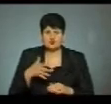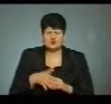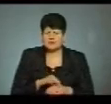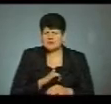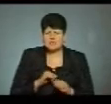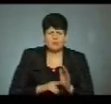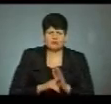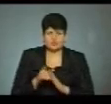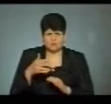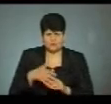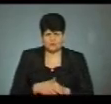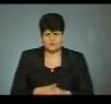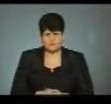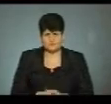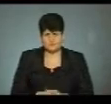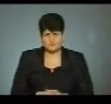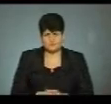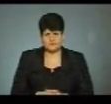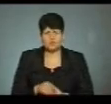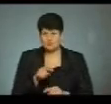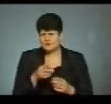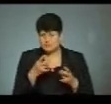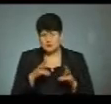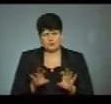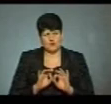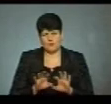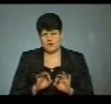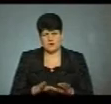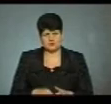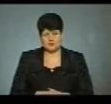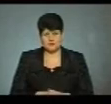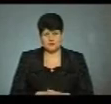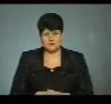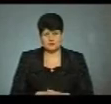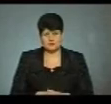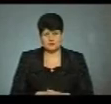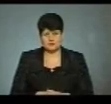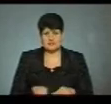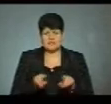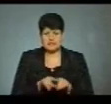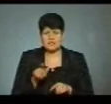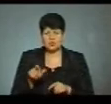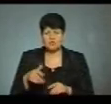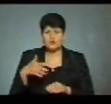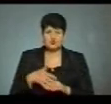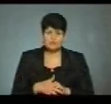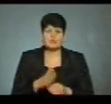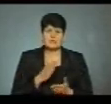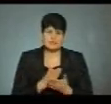далі розуміє. І йому не потрібно пояснювати. Такі люди розуміють, є